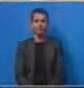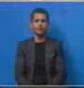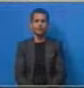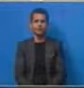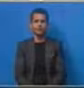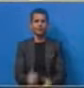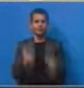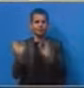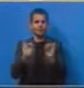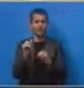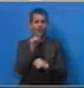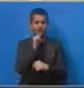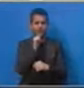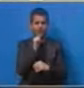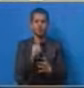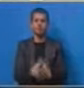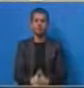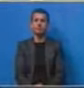për gatitët e liri.